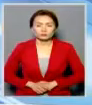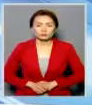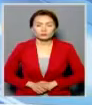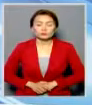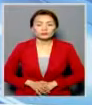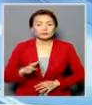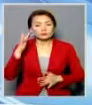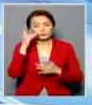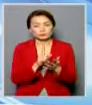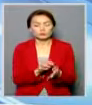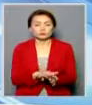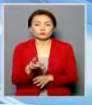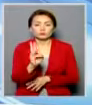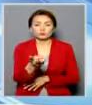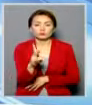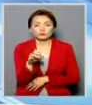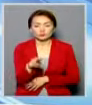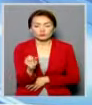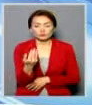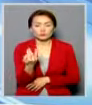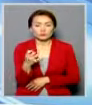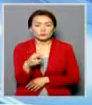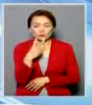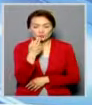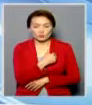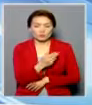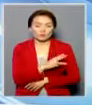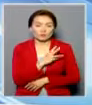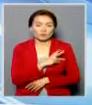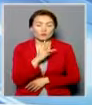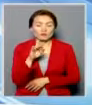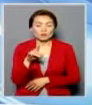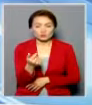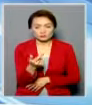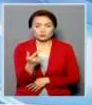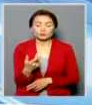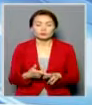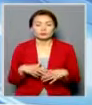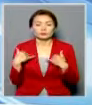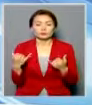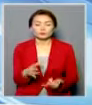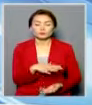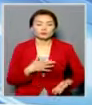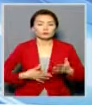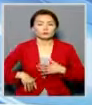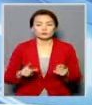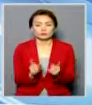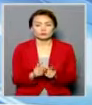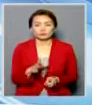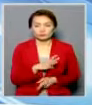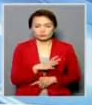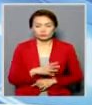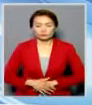Мечты должны исполняться. Трехлетний Альтаир очень хотел увидеть пожарных, и ему подарили такую возможность. Радость встречи вместе с